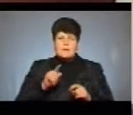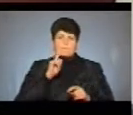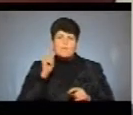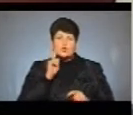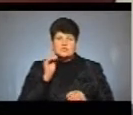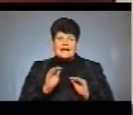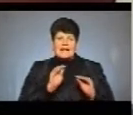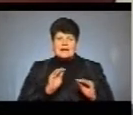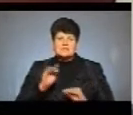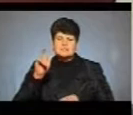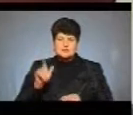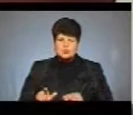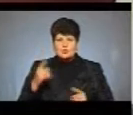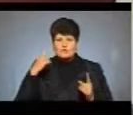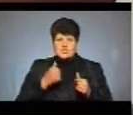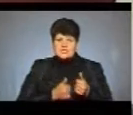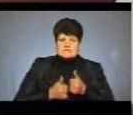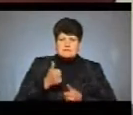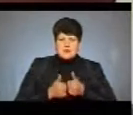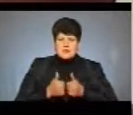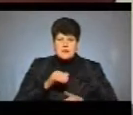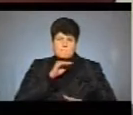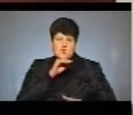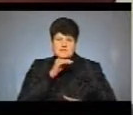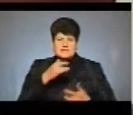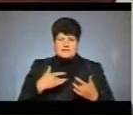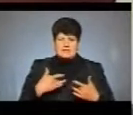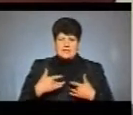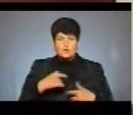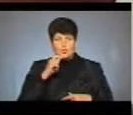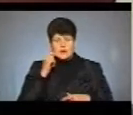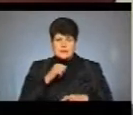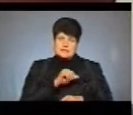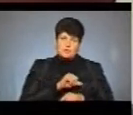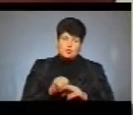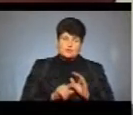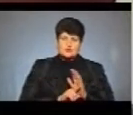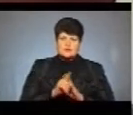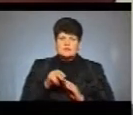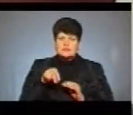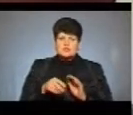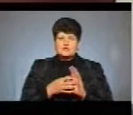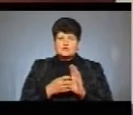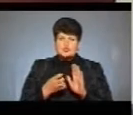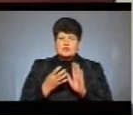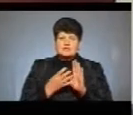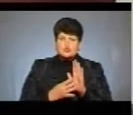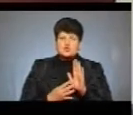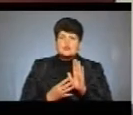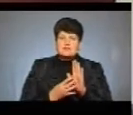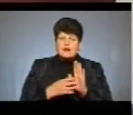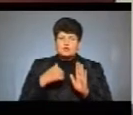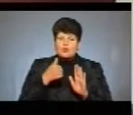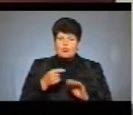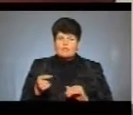режисури, творче змагання професійних театрів з України та з-за кордону. Започаткований 1999 року в